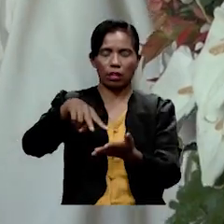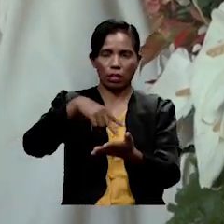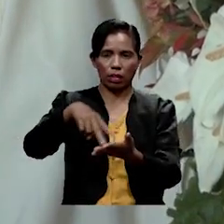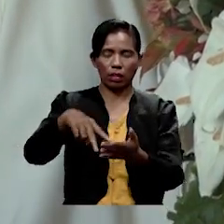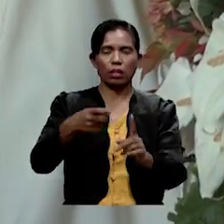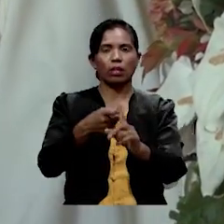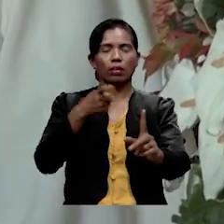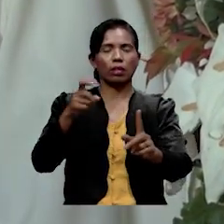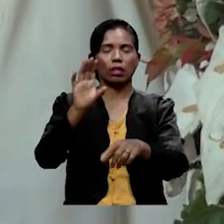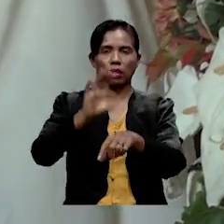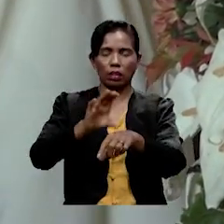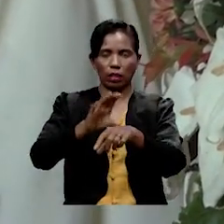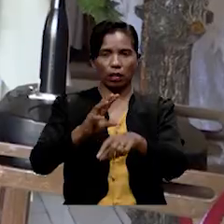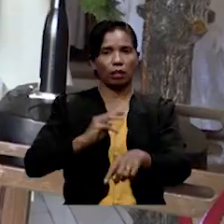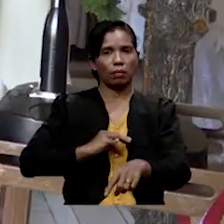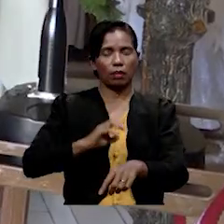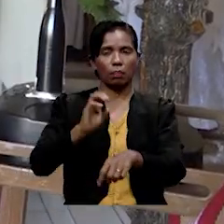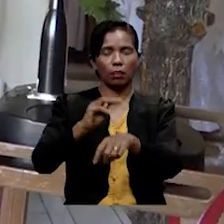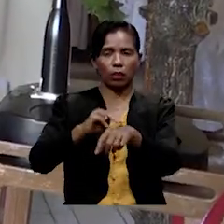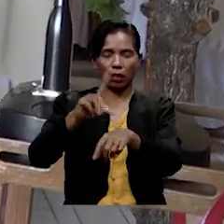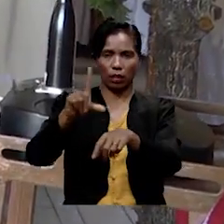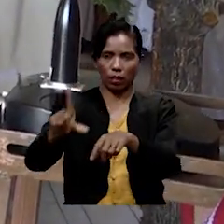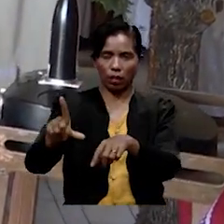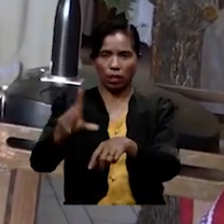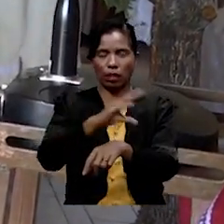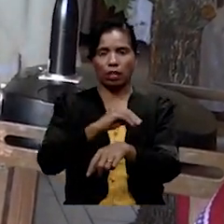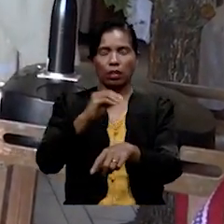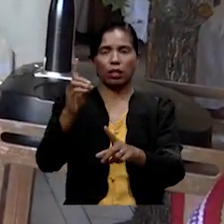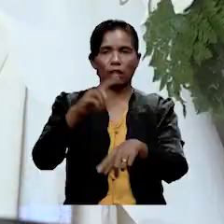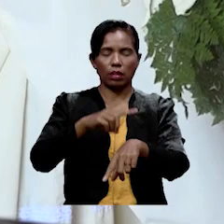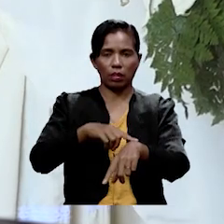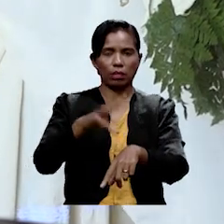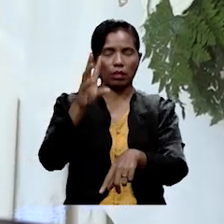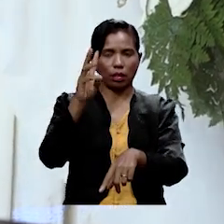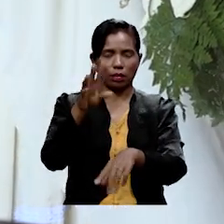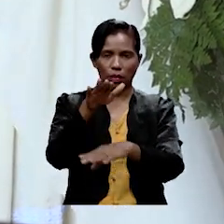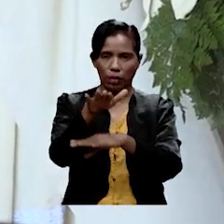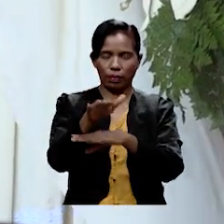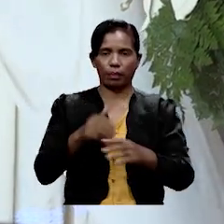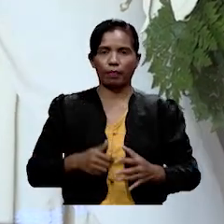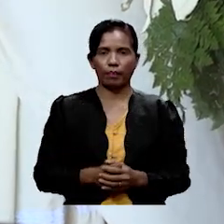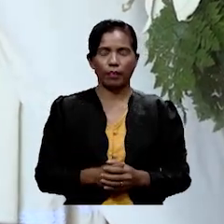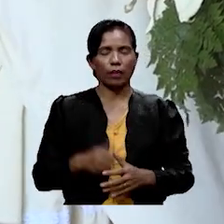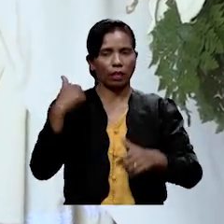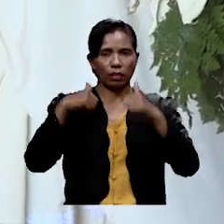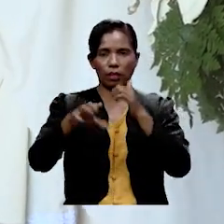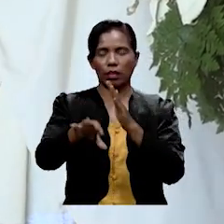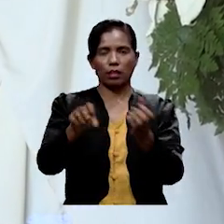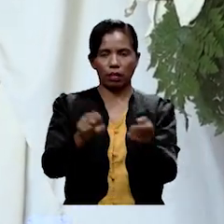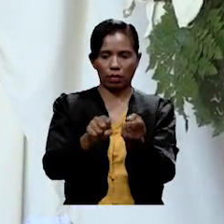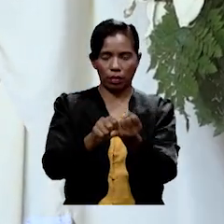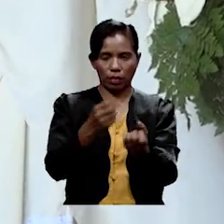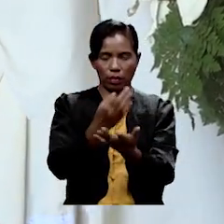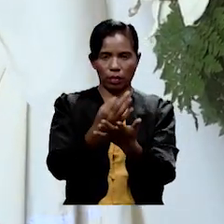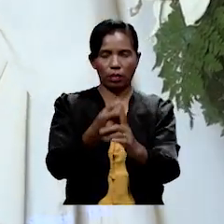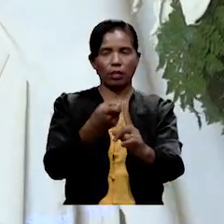igreja Santo Antonio Motael, meto o kampu alor, ia oras tukunen lokorai. Atividade ne hetang apoio orsamento